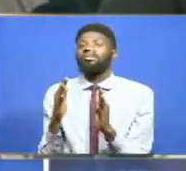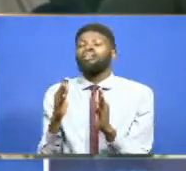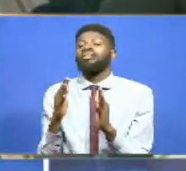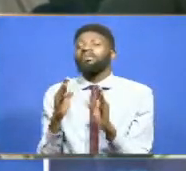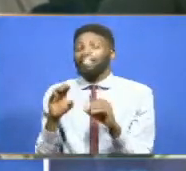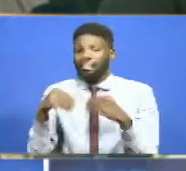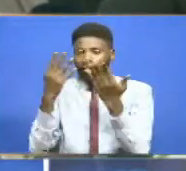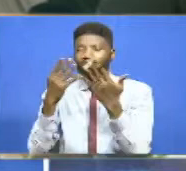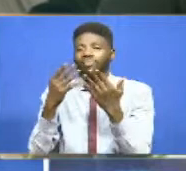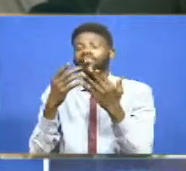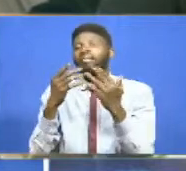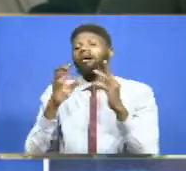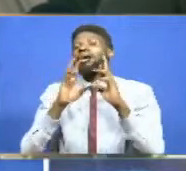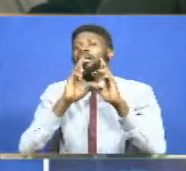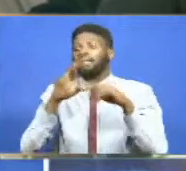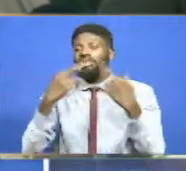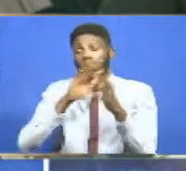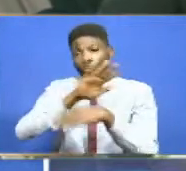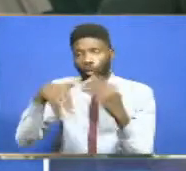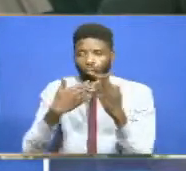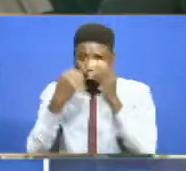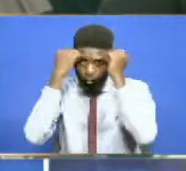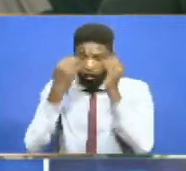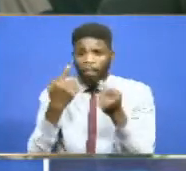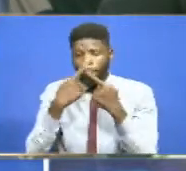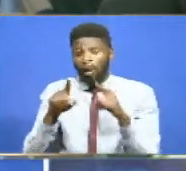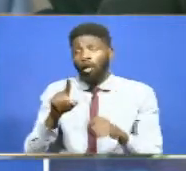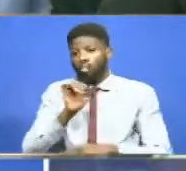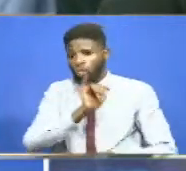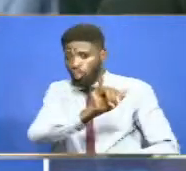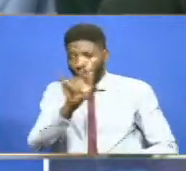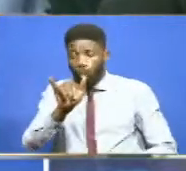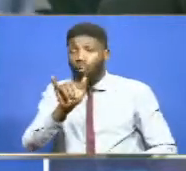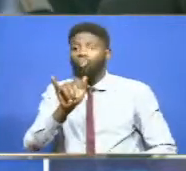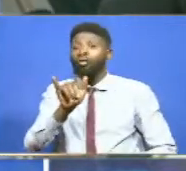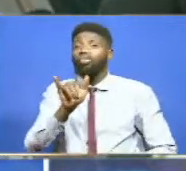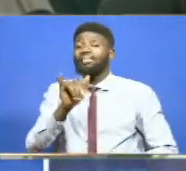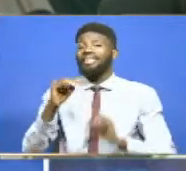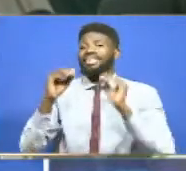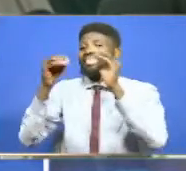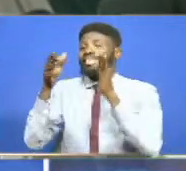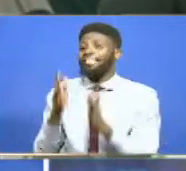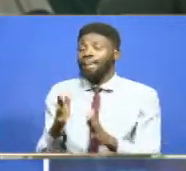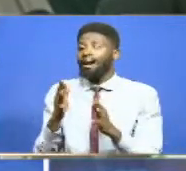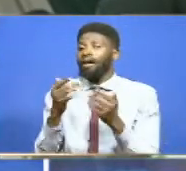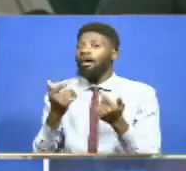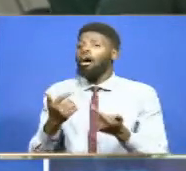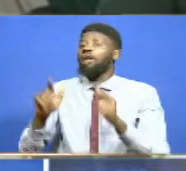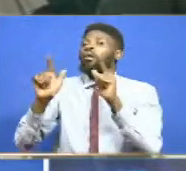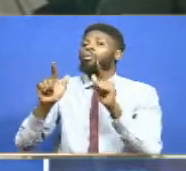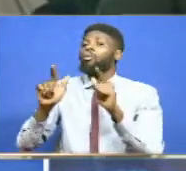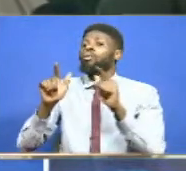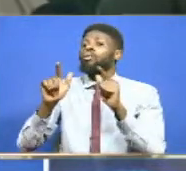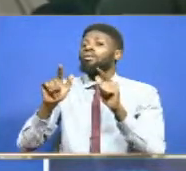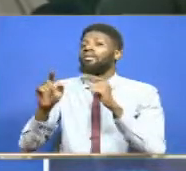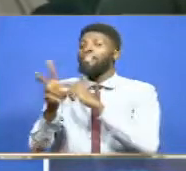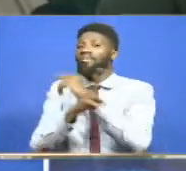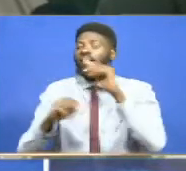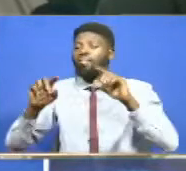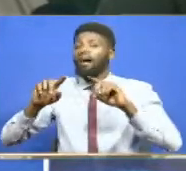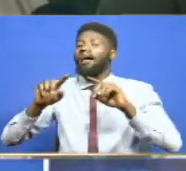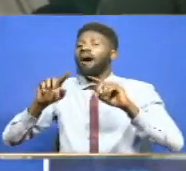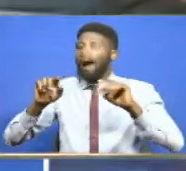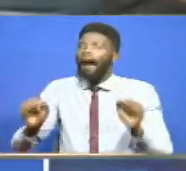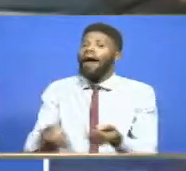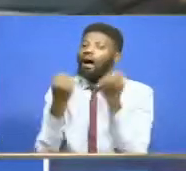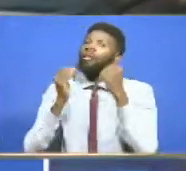the candidates, but those staffers who allowed this to happen shall be severely punished. That is the variation to